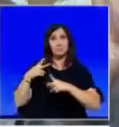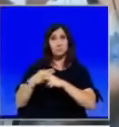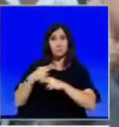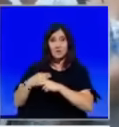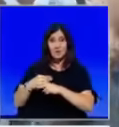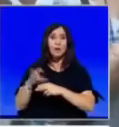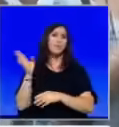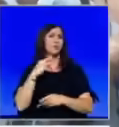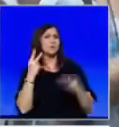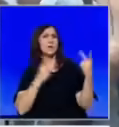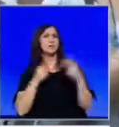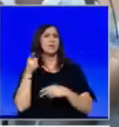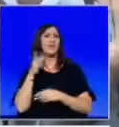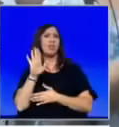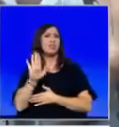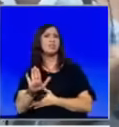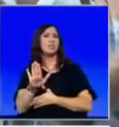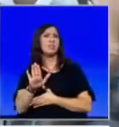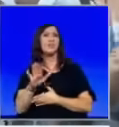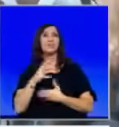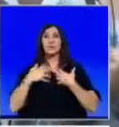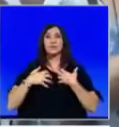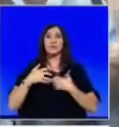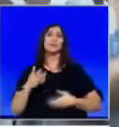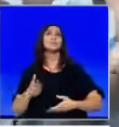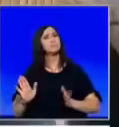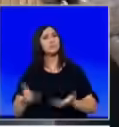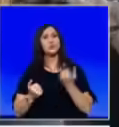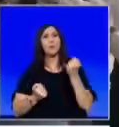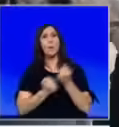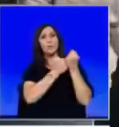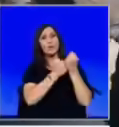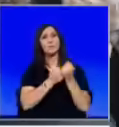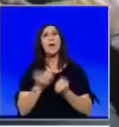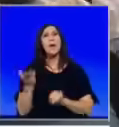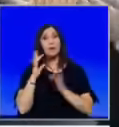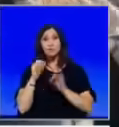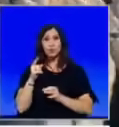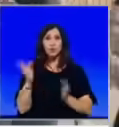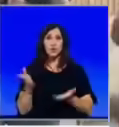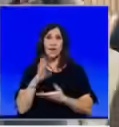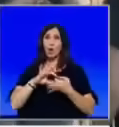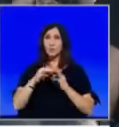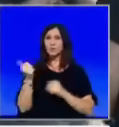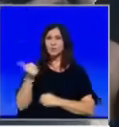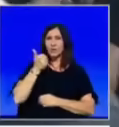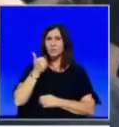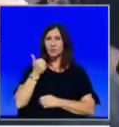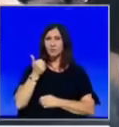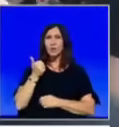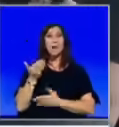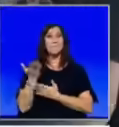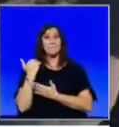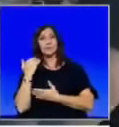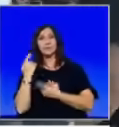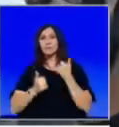но после разбрахме, че това е неговата страст и го подкрепяхме вече. Ние бяхме сигурни, че той ще стане олимпийски шампион още близо